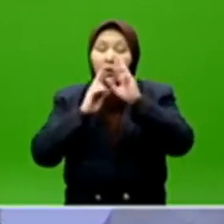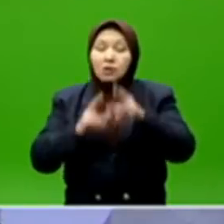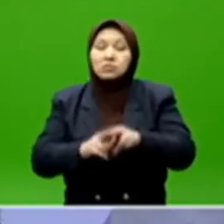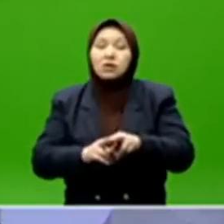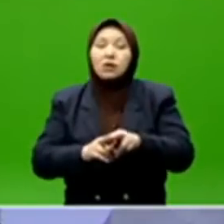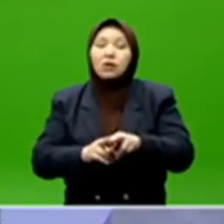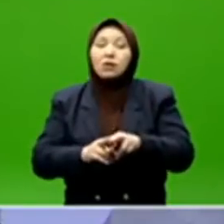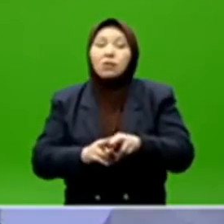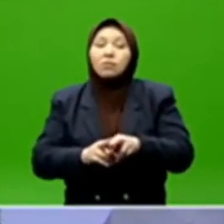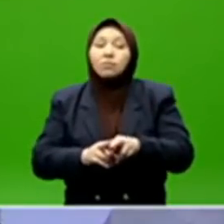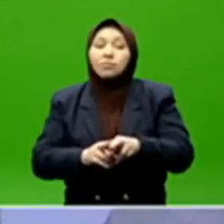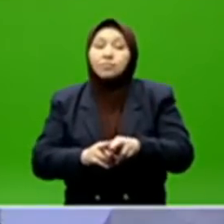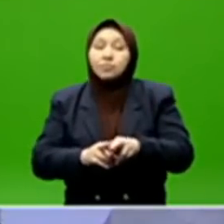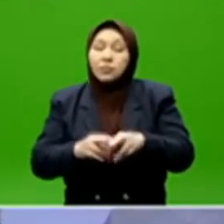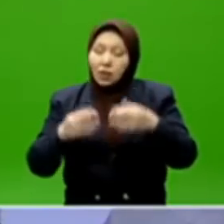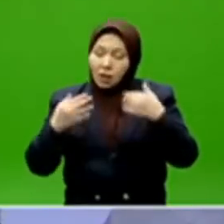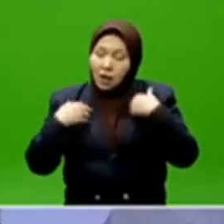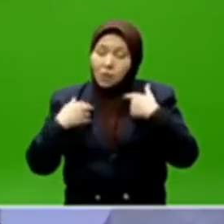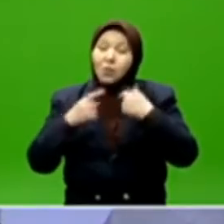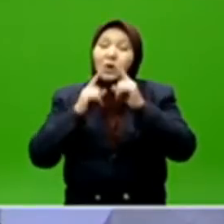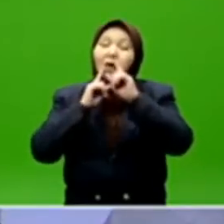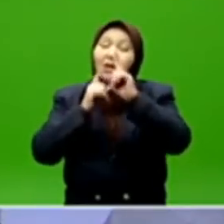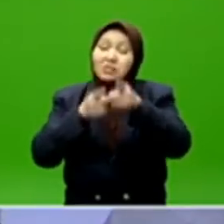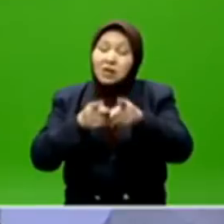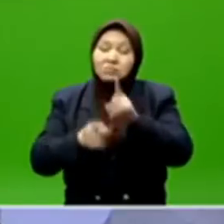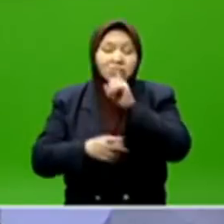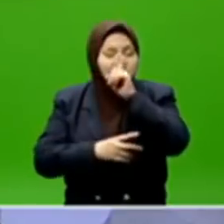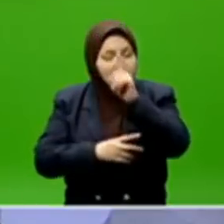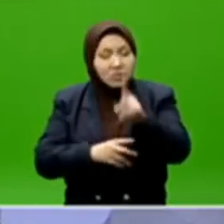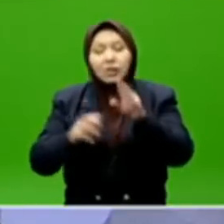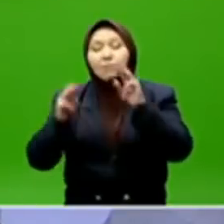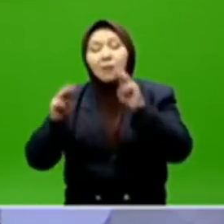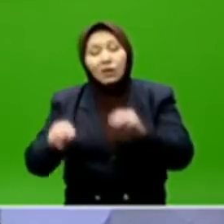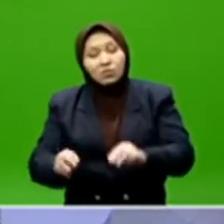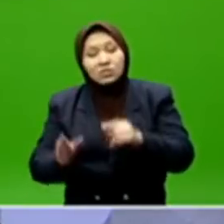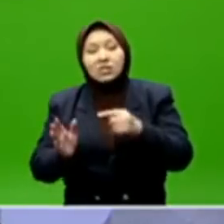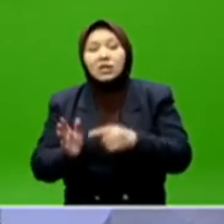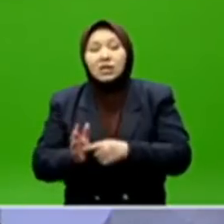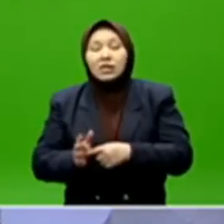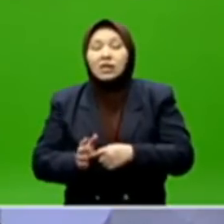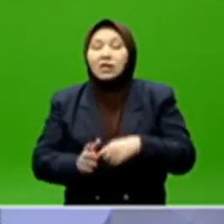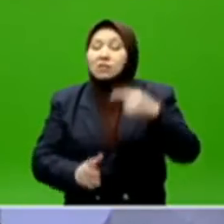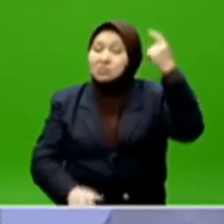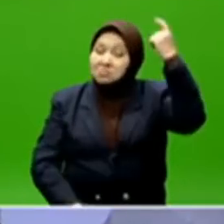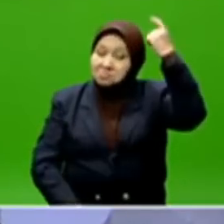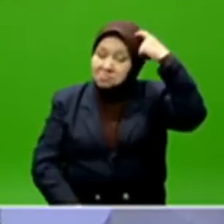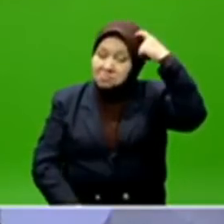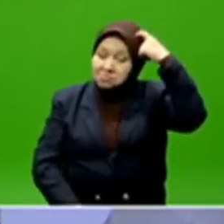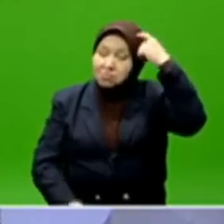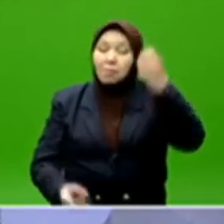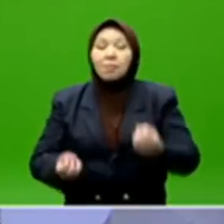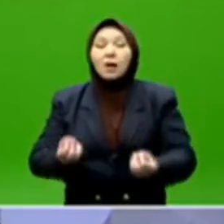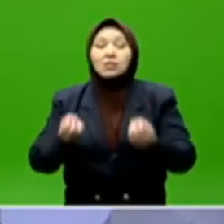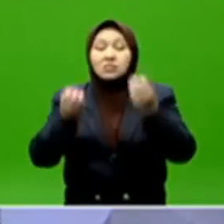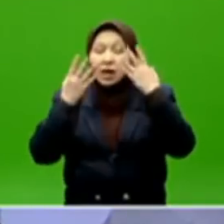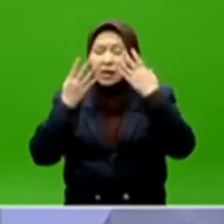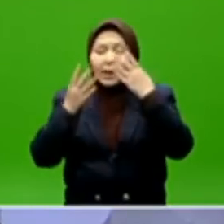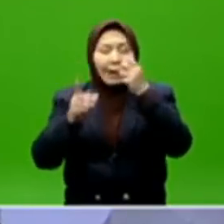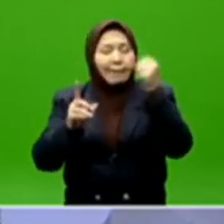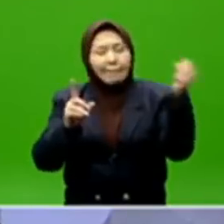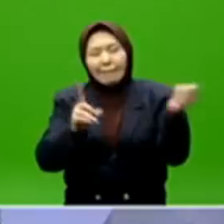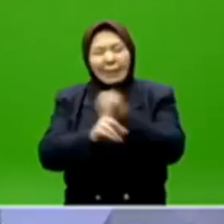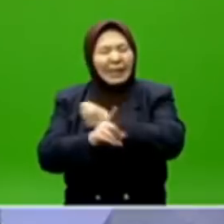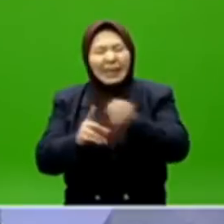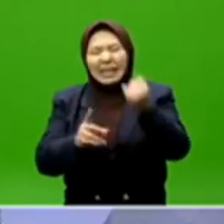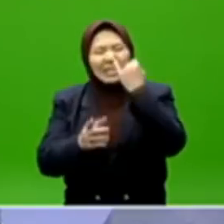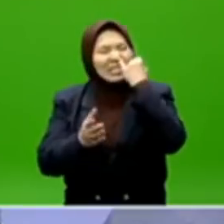insana ladzalumun kafar. Sesungguhnya manusia ini psikologinya banyak yang menzalimi. Zalum